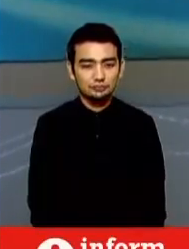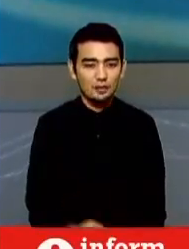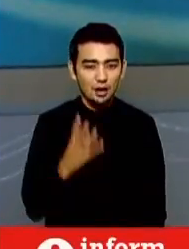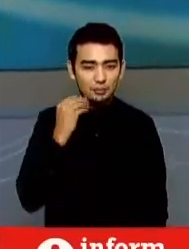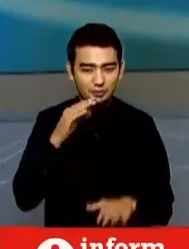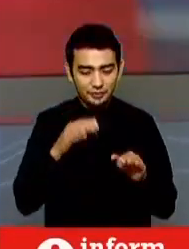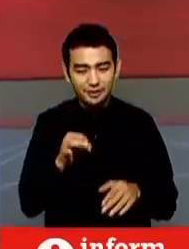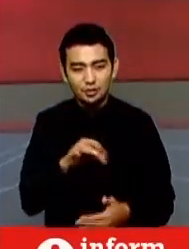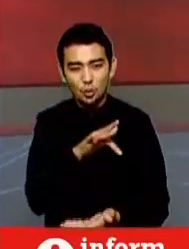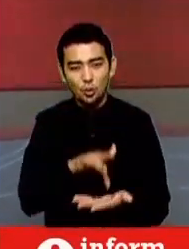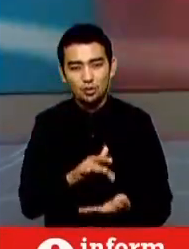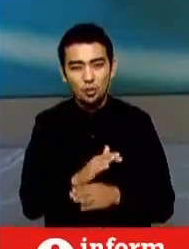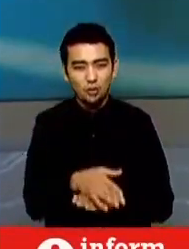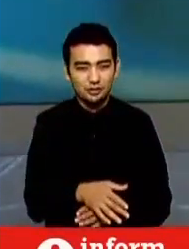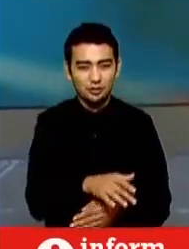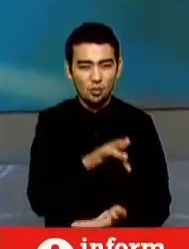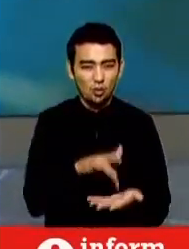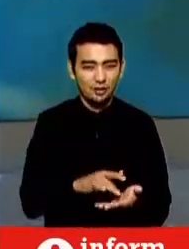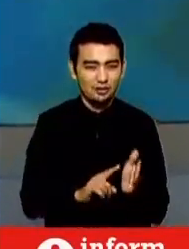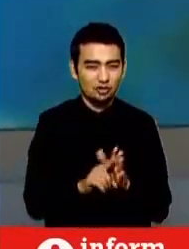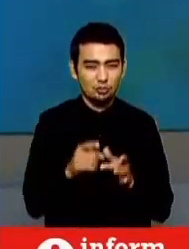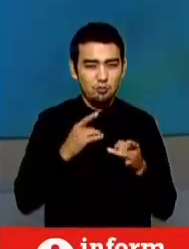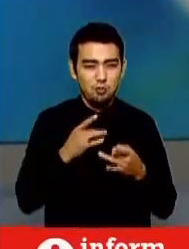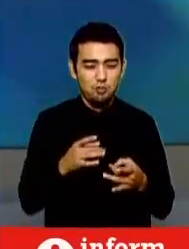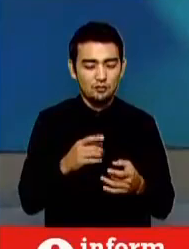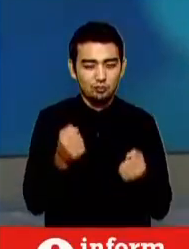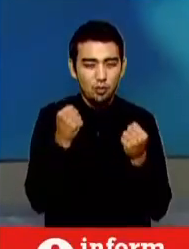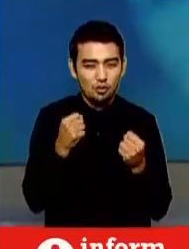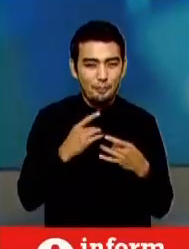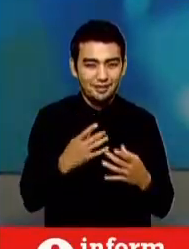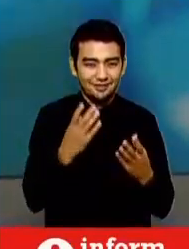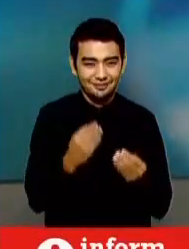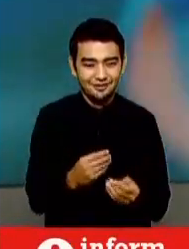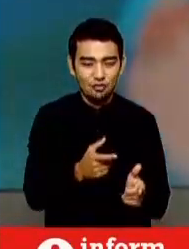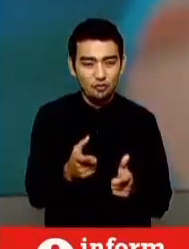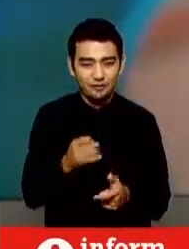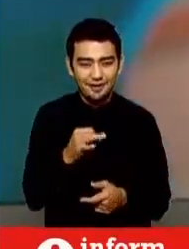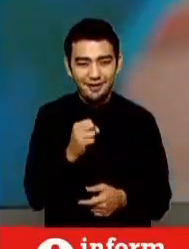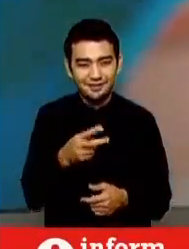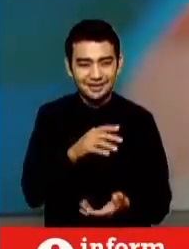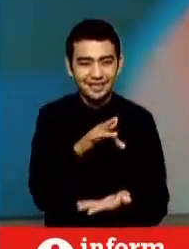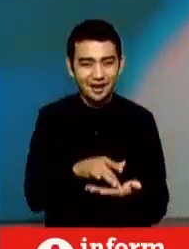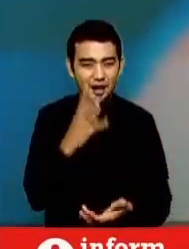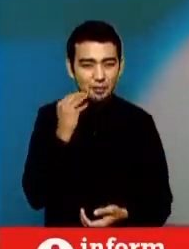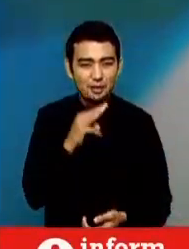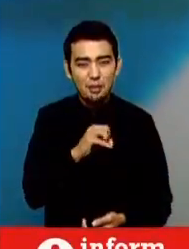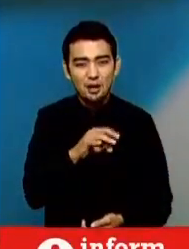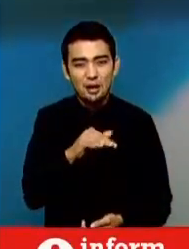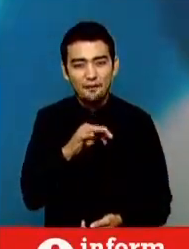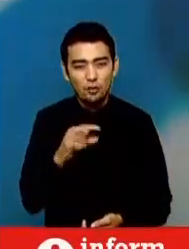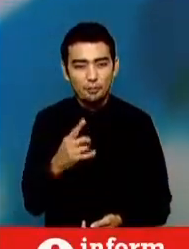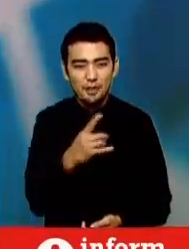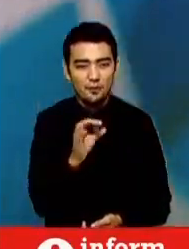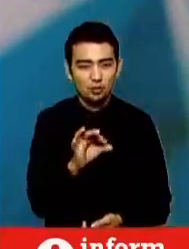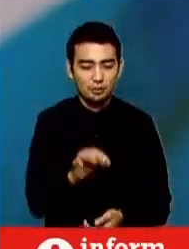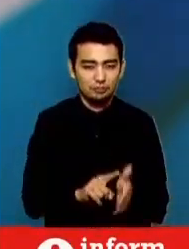Алматылықтар мен қала қонақтары жылдың басты спорт мерекесіне дайындалуда. Орталық Азиядағы ең ауқымды жарыс Алматы марафон биыл 1 қазанда